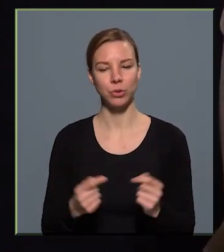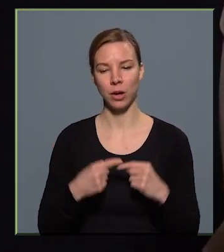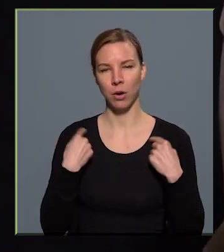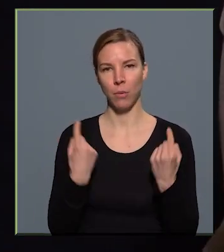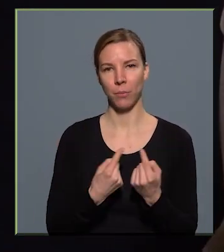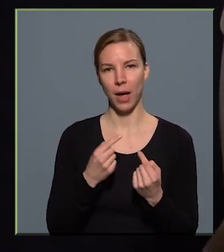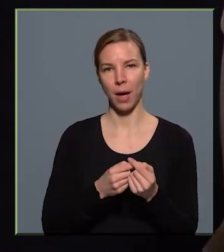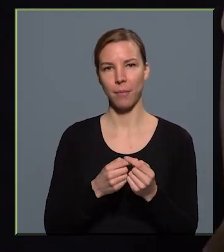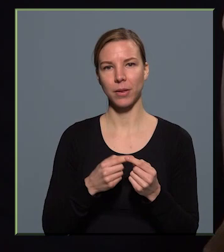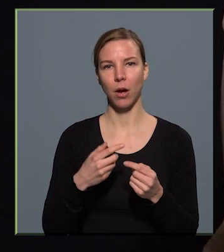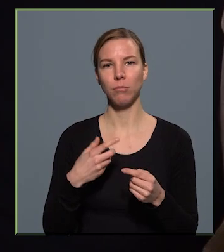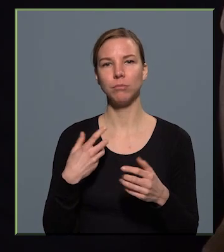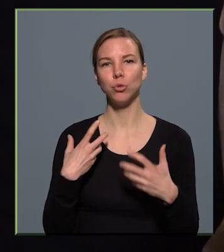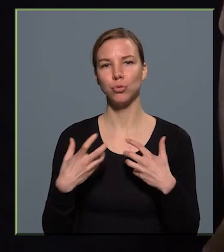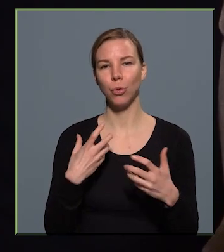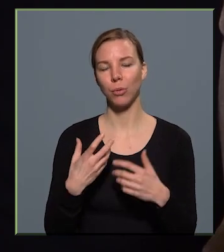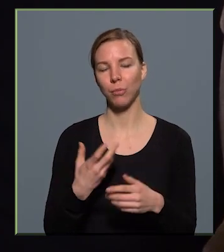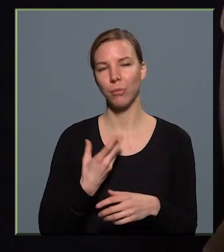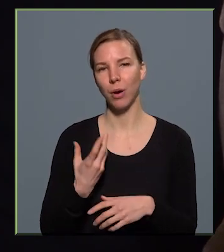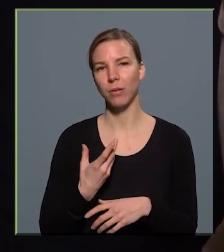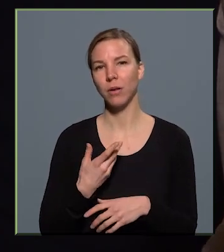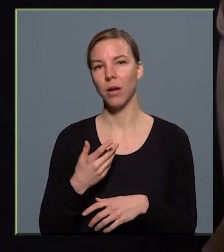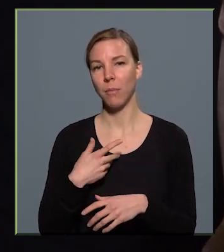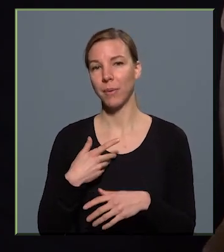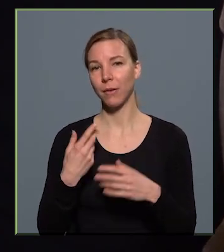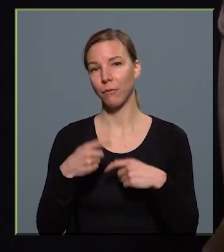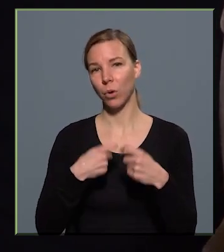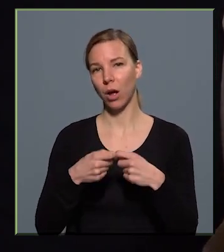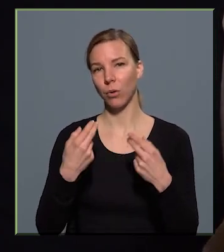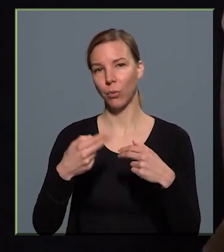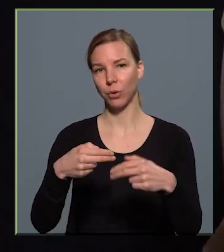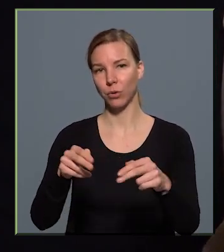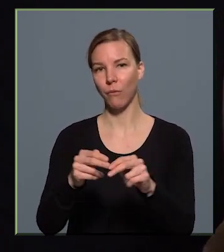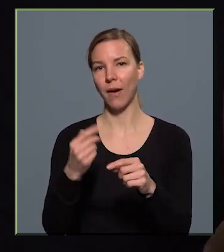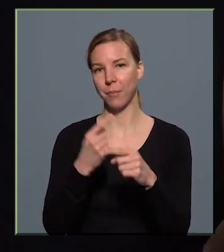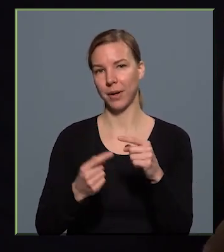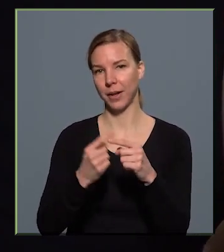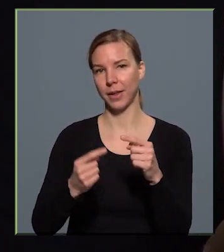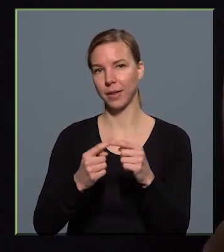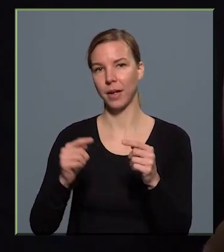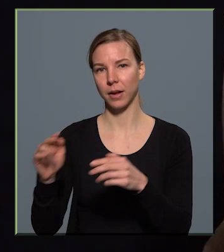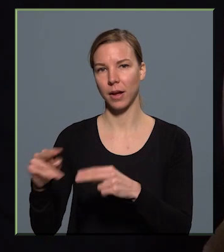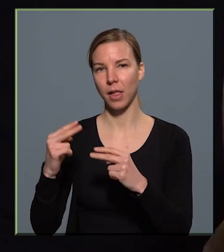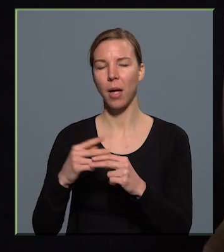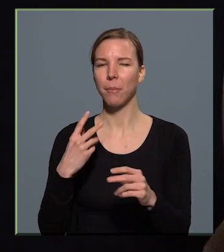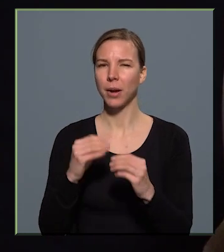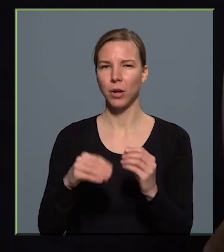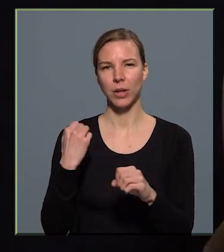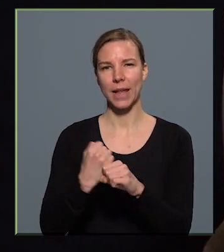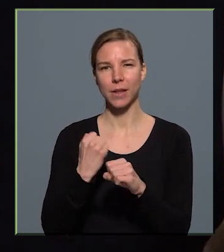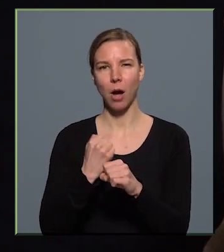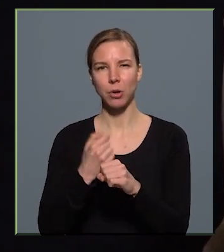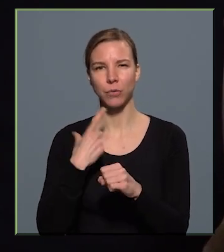műsorban nagyon nagy örömmel foglalkoznánk, akár még további részletekkel is, hiszen nagyon izgalmas volt minden,